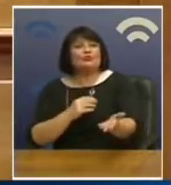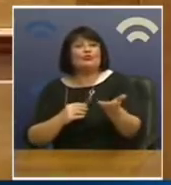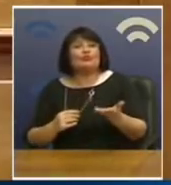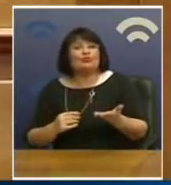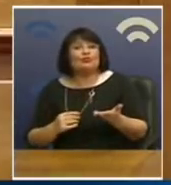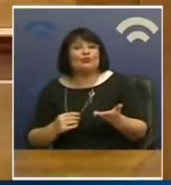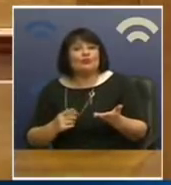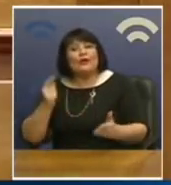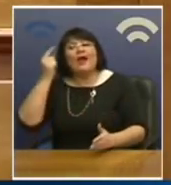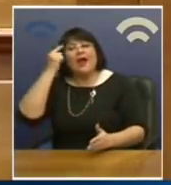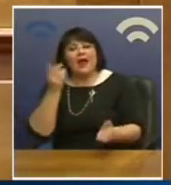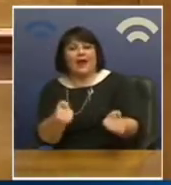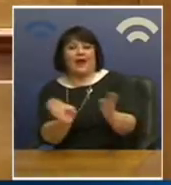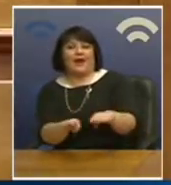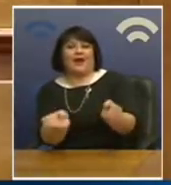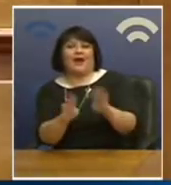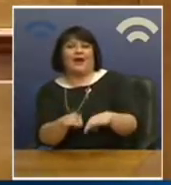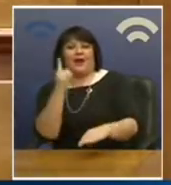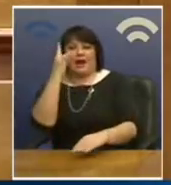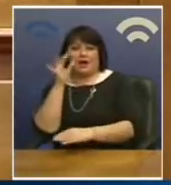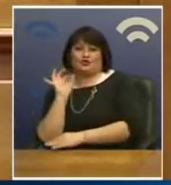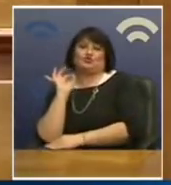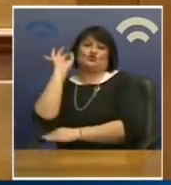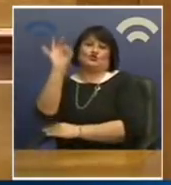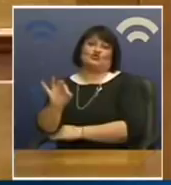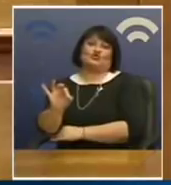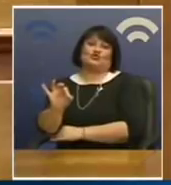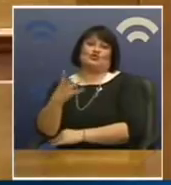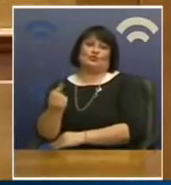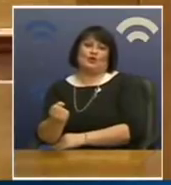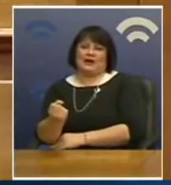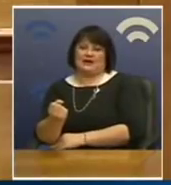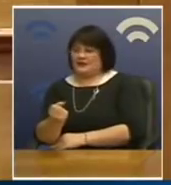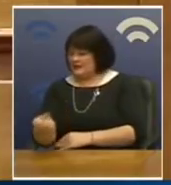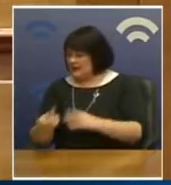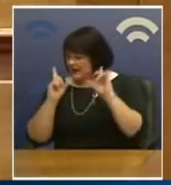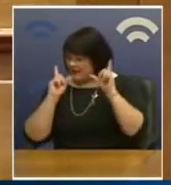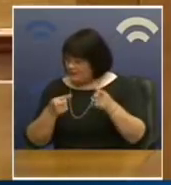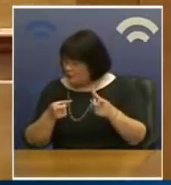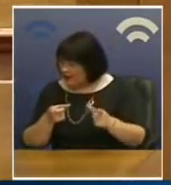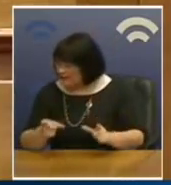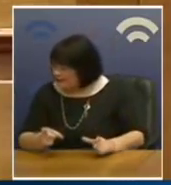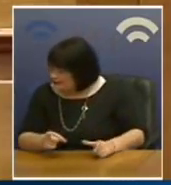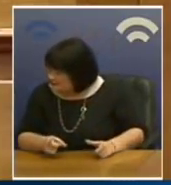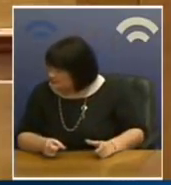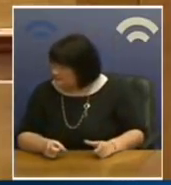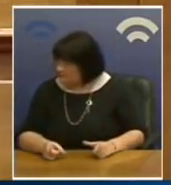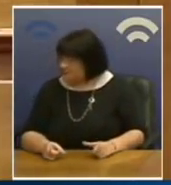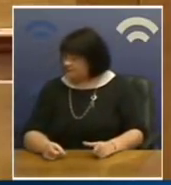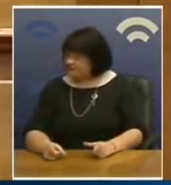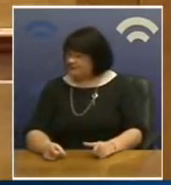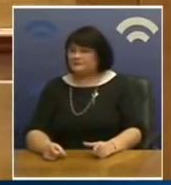για να συγκαλύψουν τον ένα και μοναδικό σκοπό στον οποίο η πρόταση αποβλέπει, που είναι η συνταγματοποίηση του